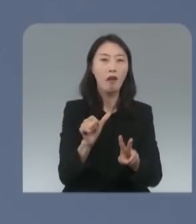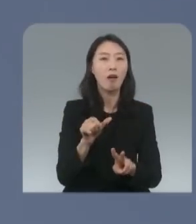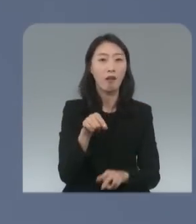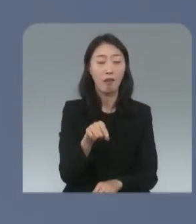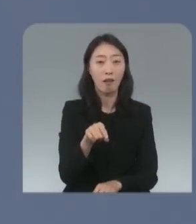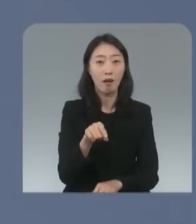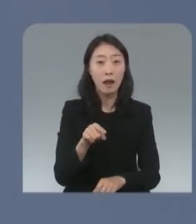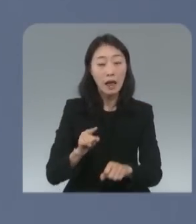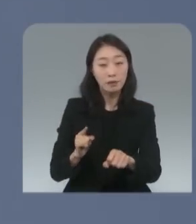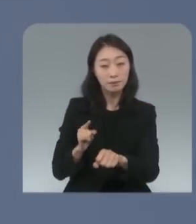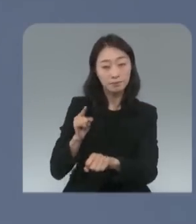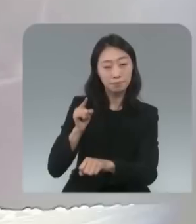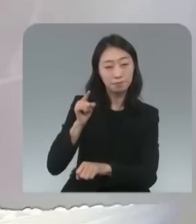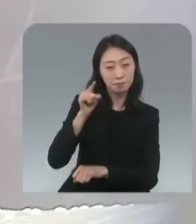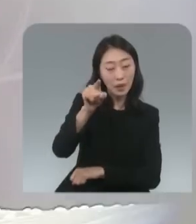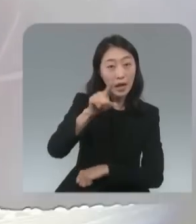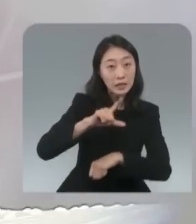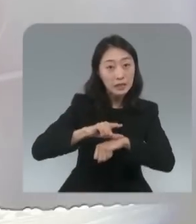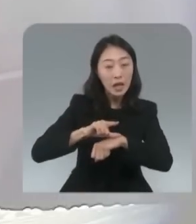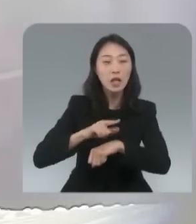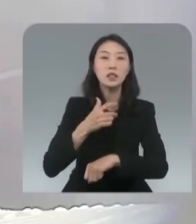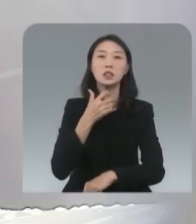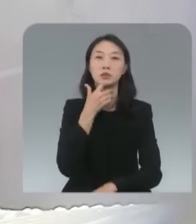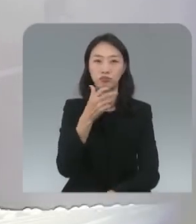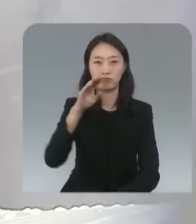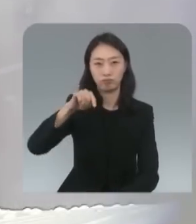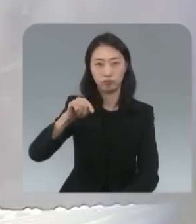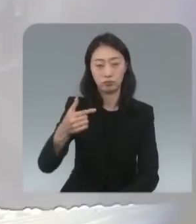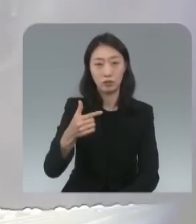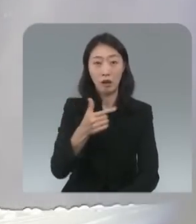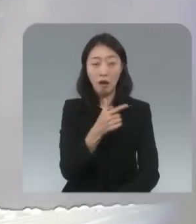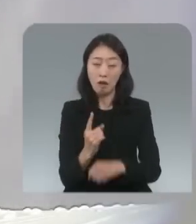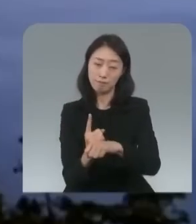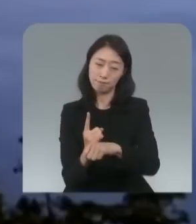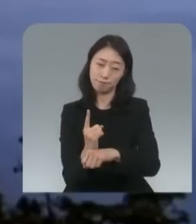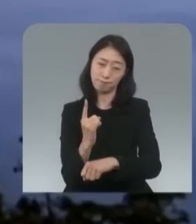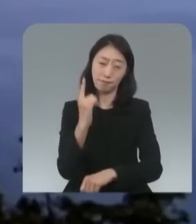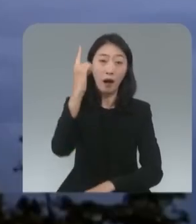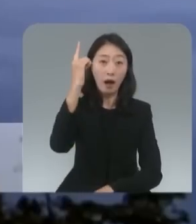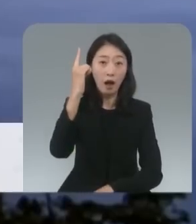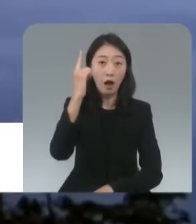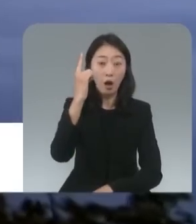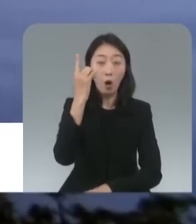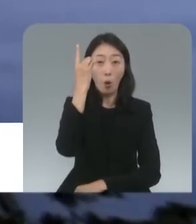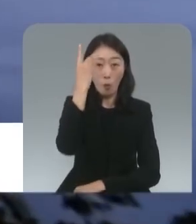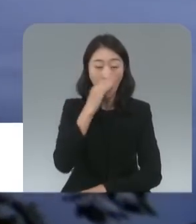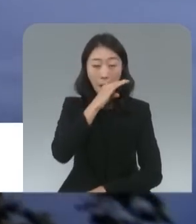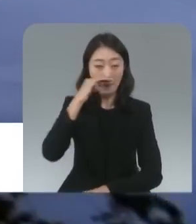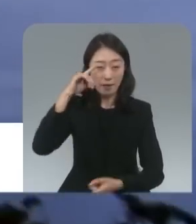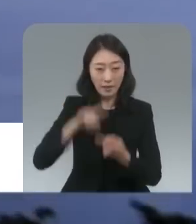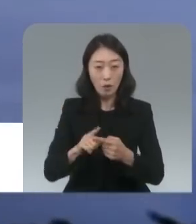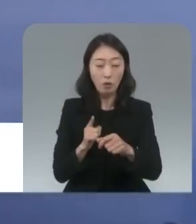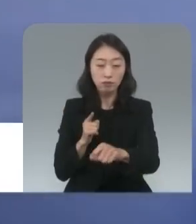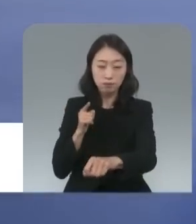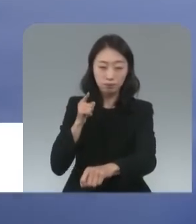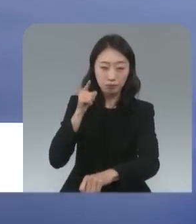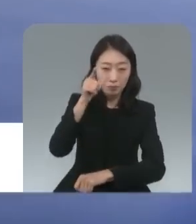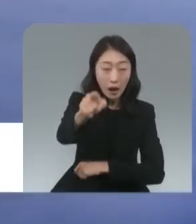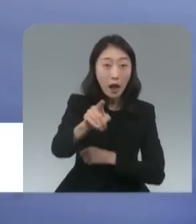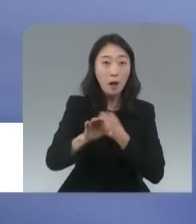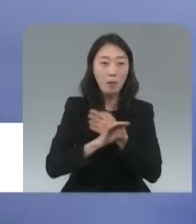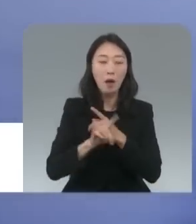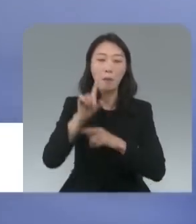70분 정도로 보입니다. 매우 높은 각도로 발사한 건데 정상 발사한다면 사거리가 15,000km 이상일